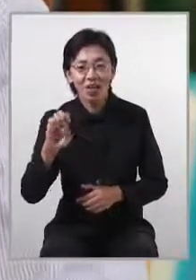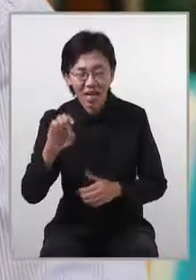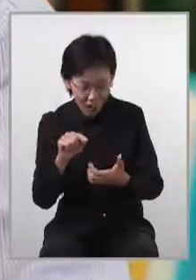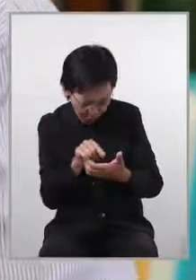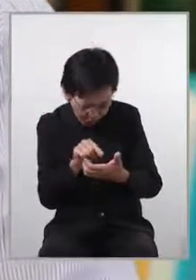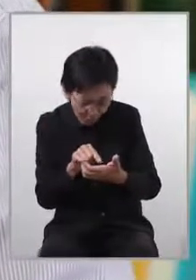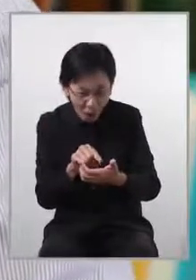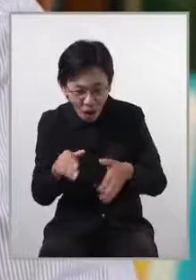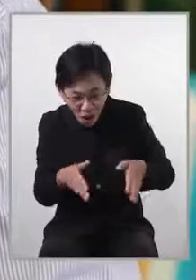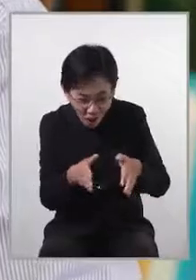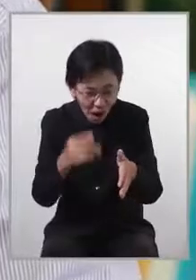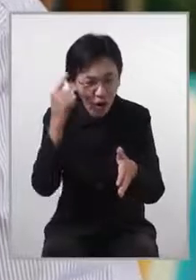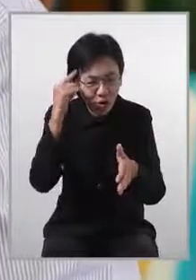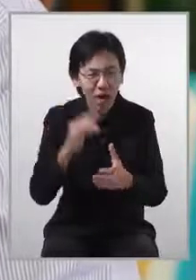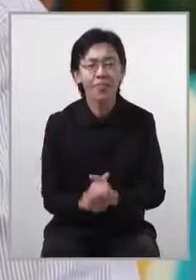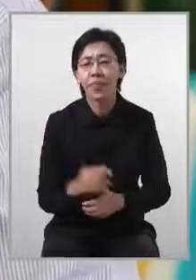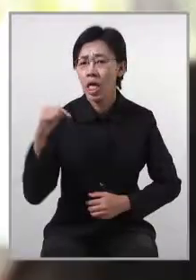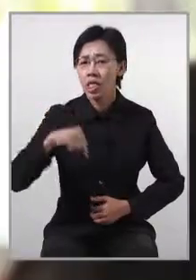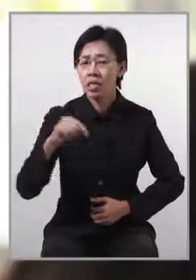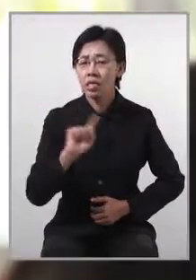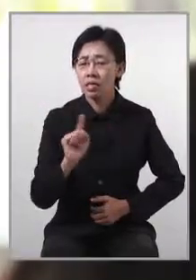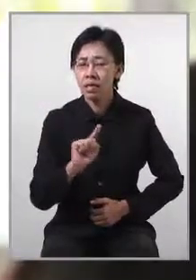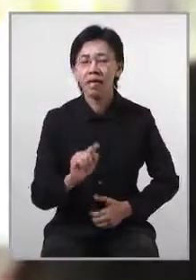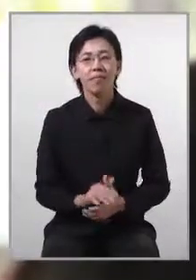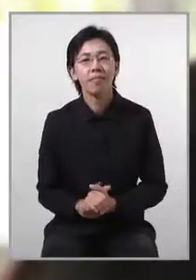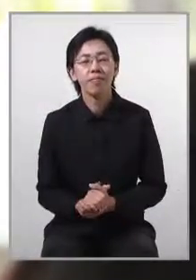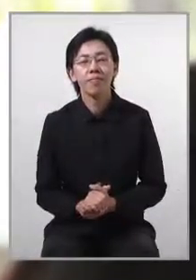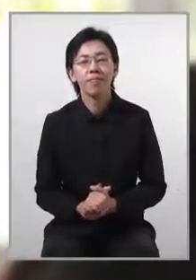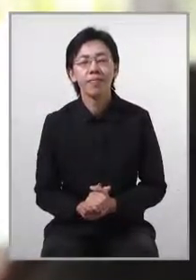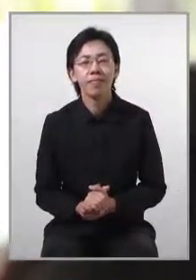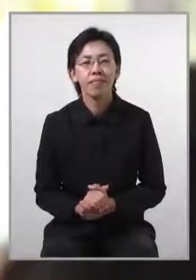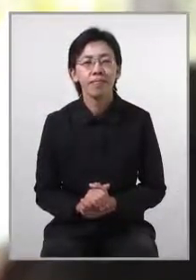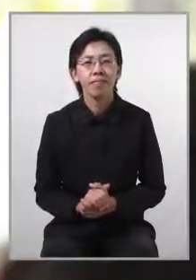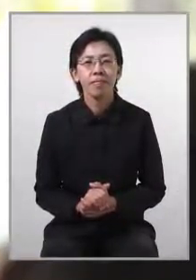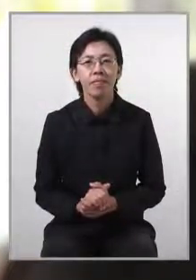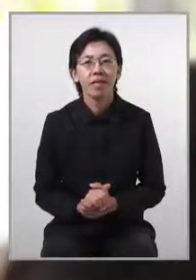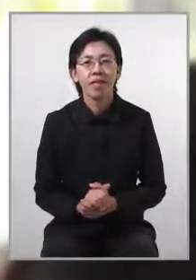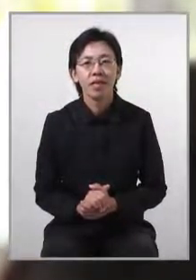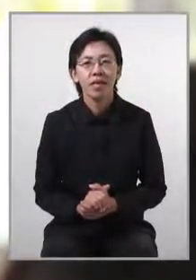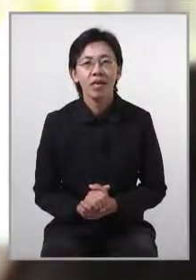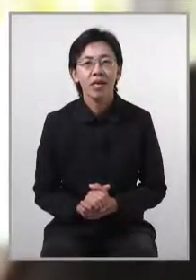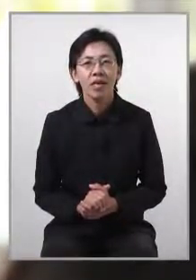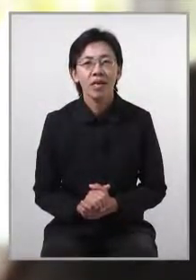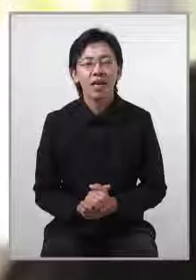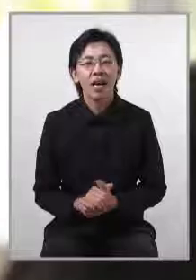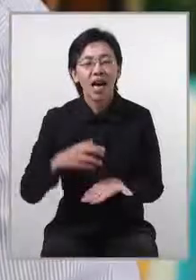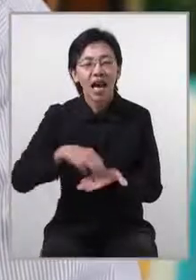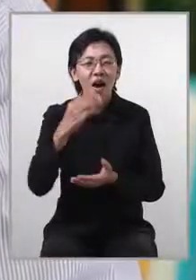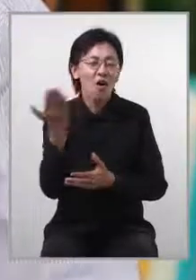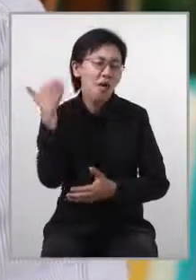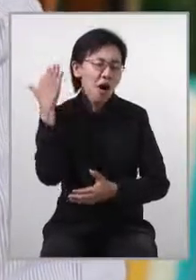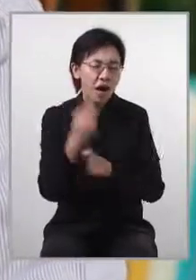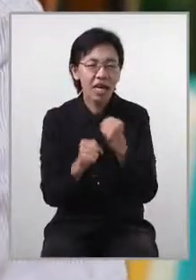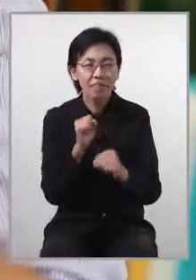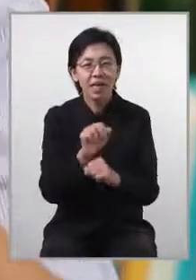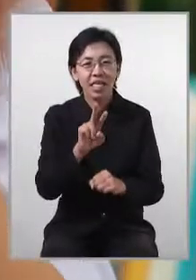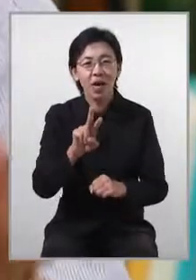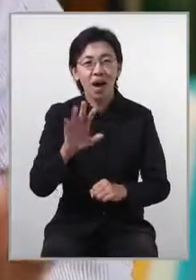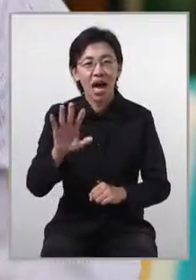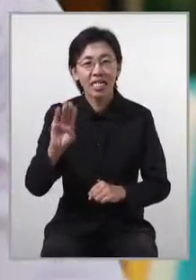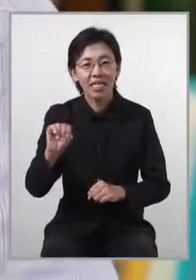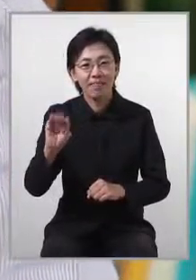ไงครับมูลนิธิบ้านสมานใจ มันเอาตั้งแต่48เลยแล้วกัน 2548